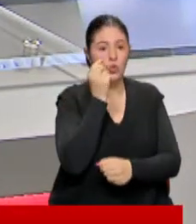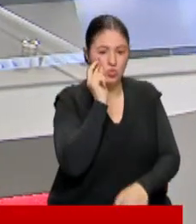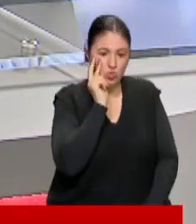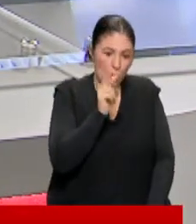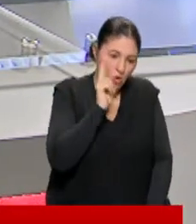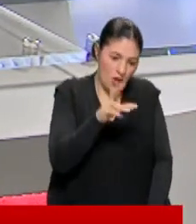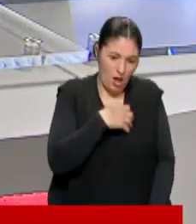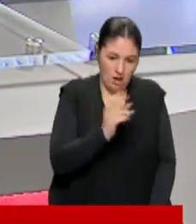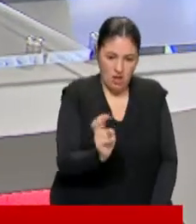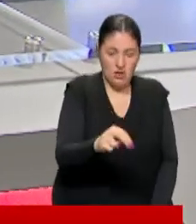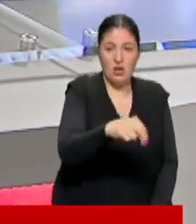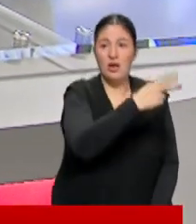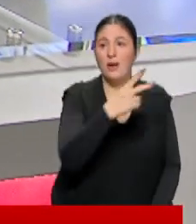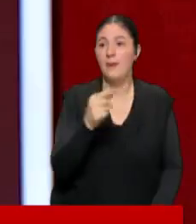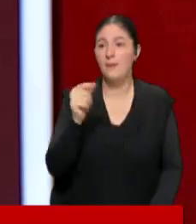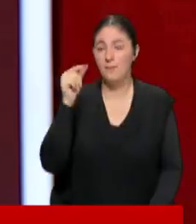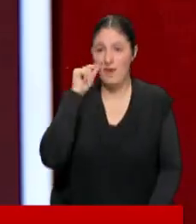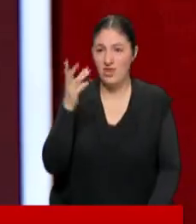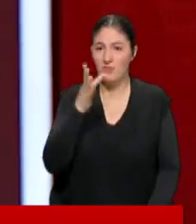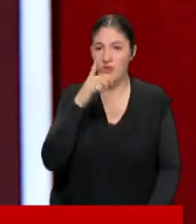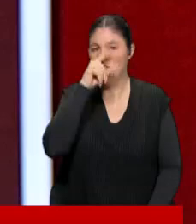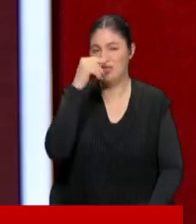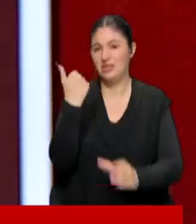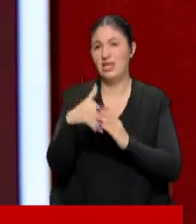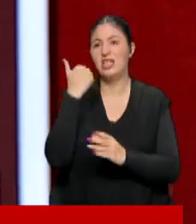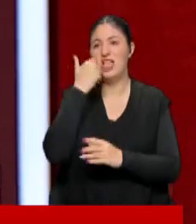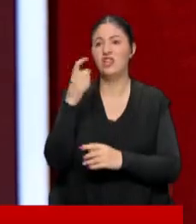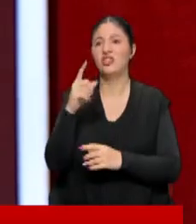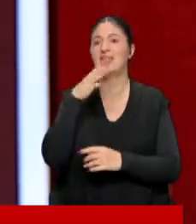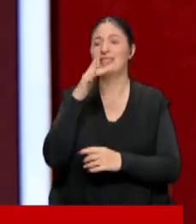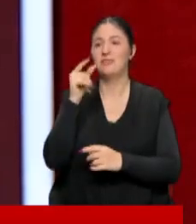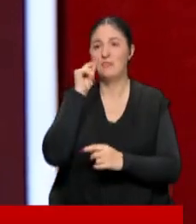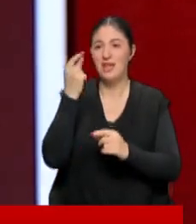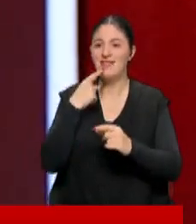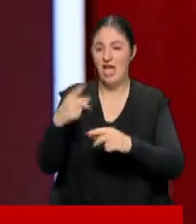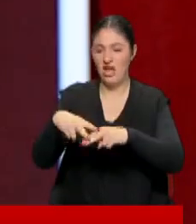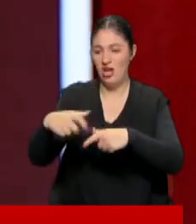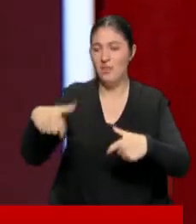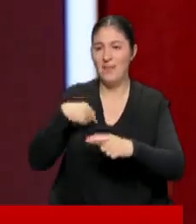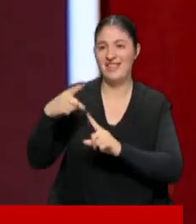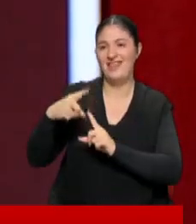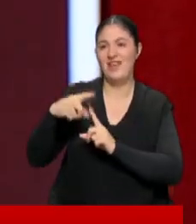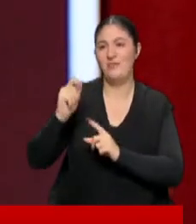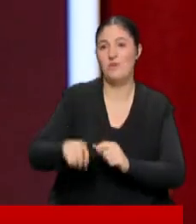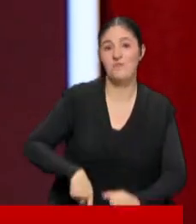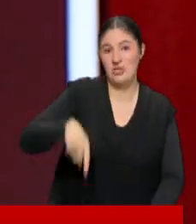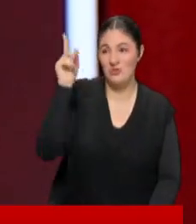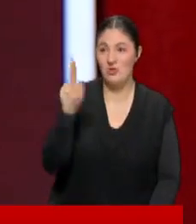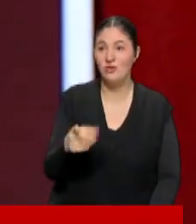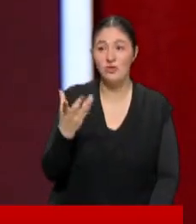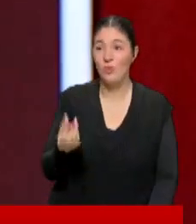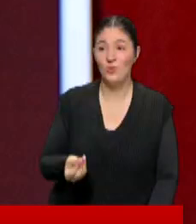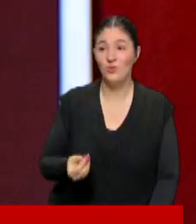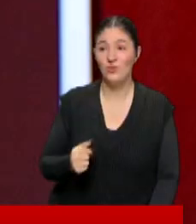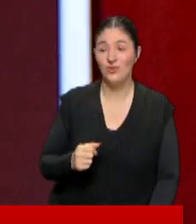Zaten tabi Can yani beyefendiler biliyorsun Twitter'da yalancı Deniz Zeyrek diye Hashtag açıp beni TT yaptılar gün boyunca ne